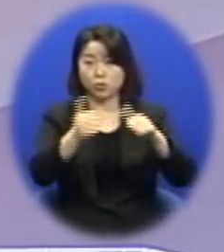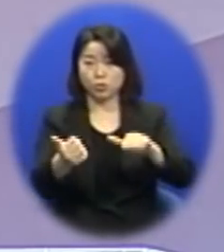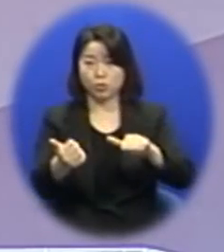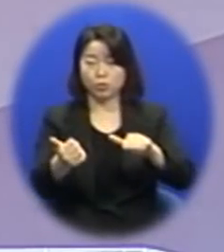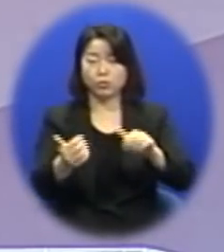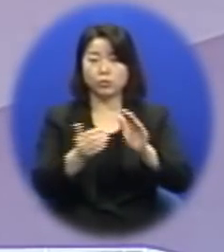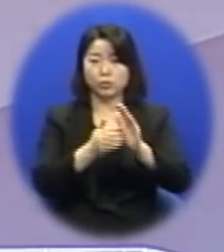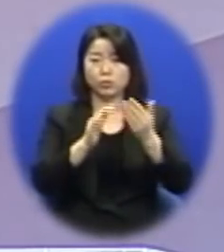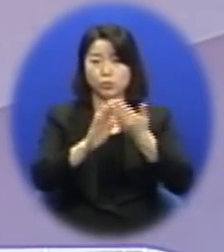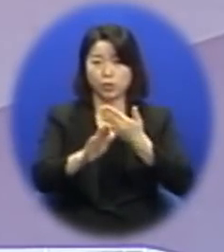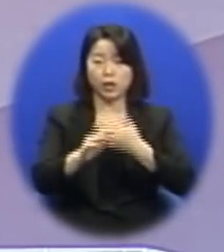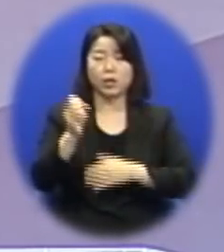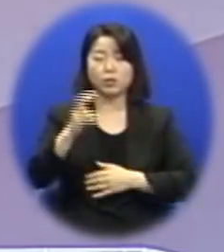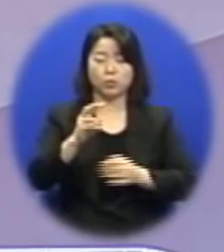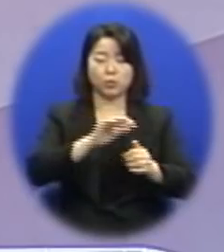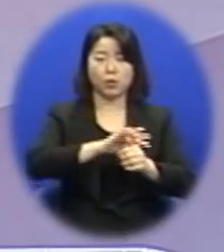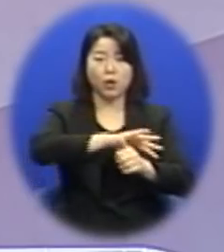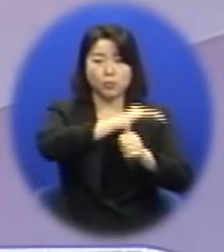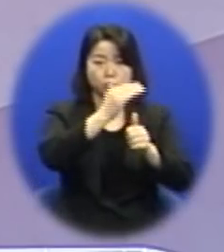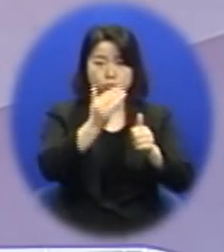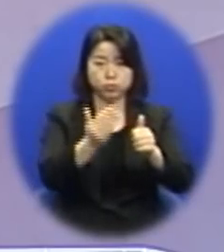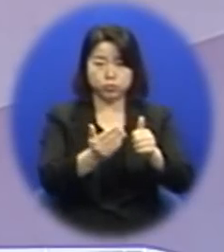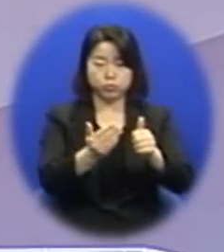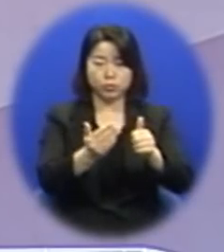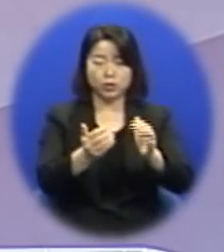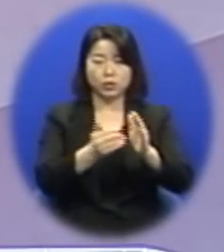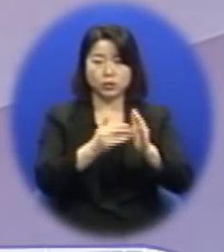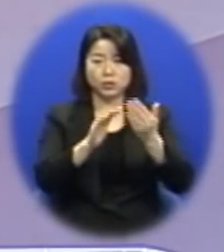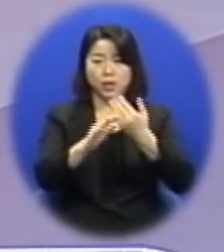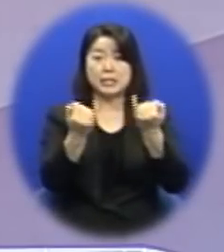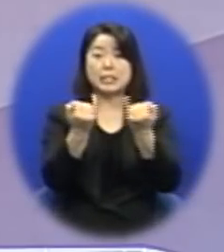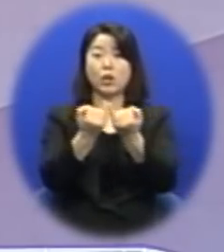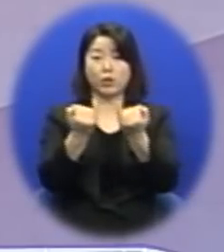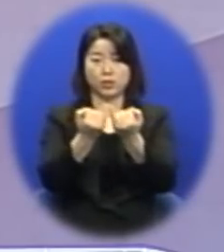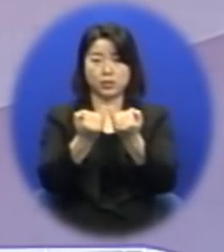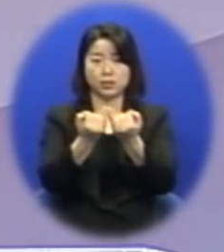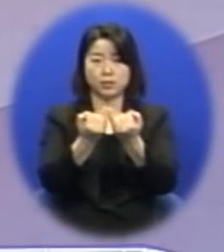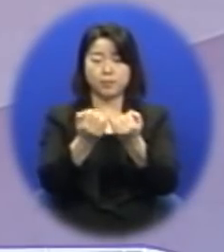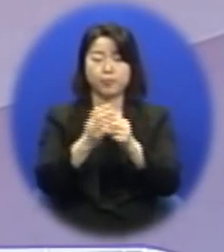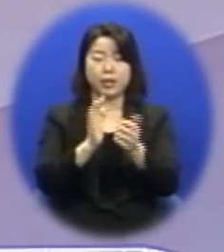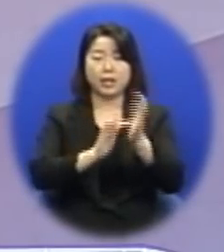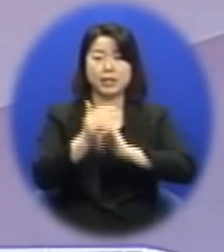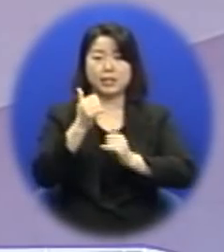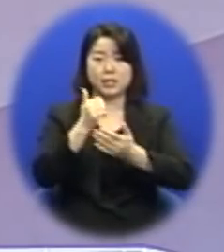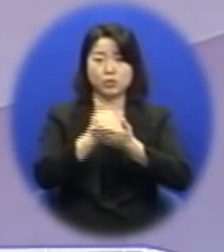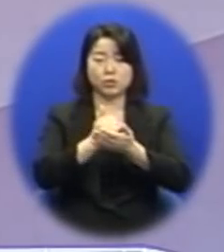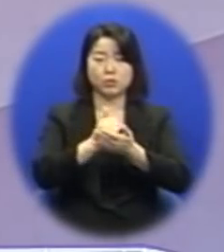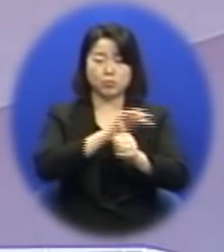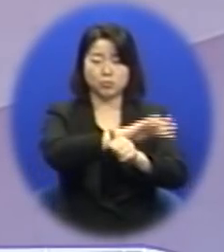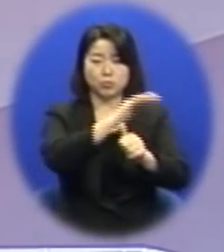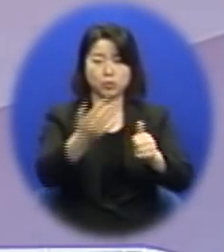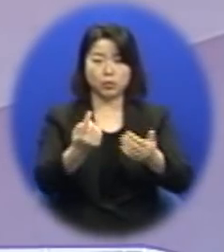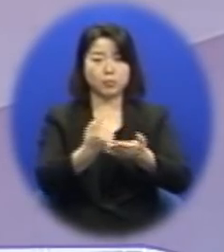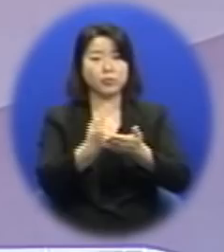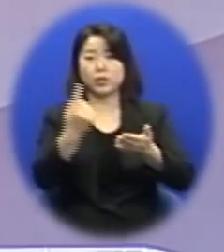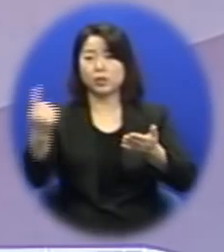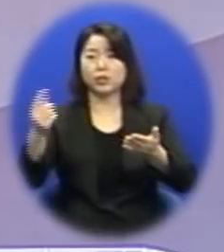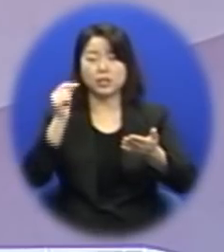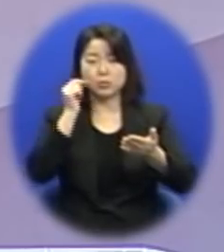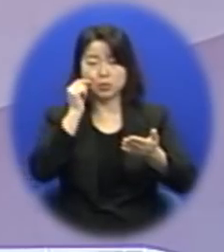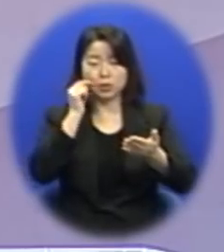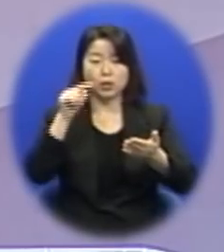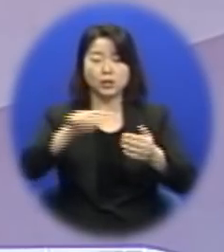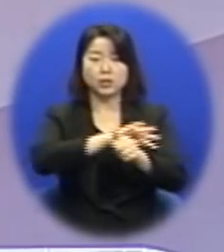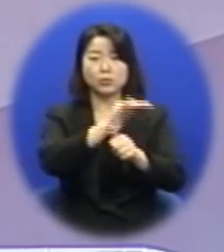그리고 예수님을 무덤에 장사 지낸 여인들이 예수님의 무덤을 떠나지 못하고 그 무덤